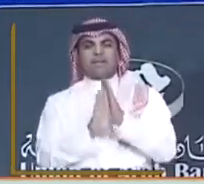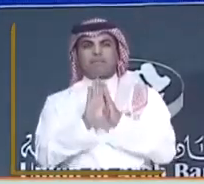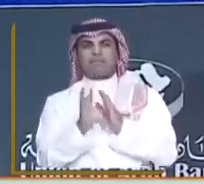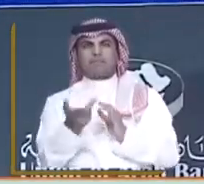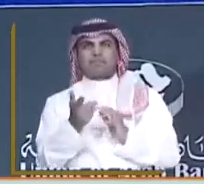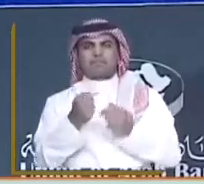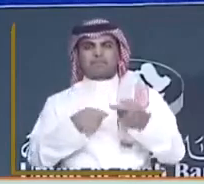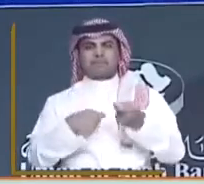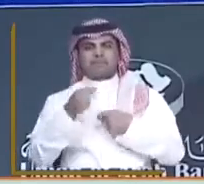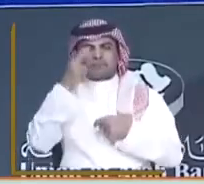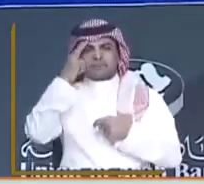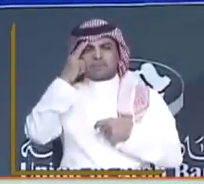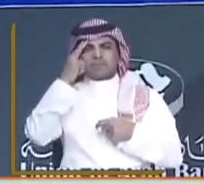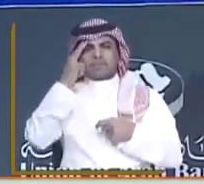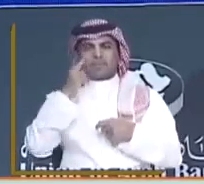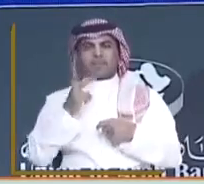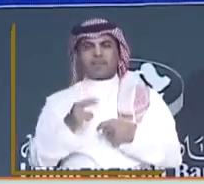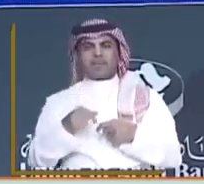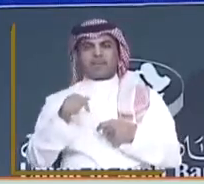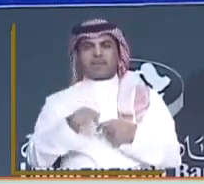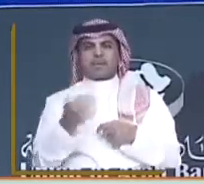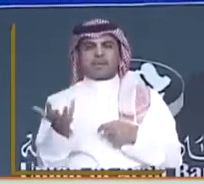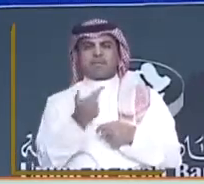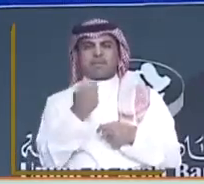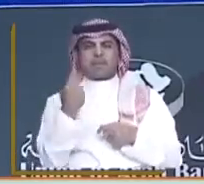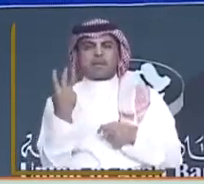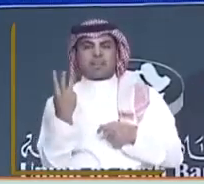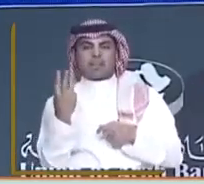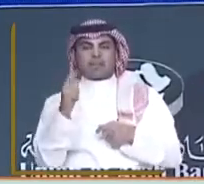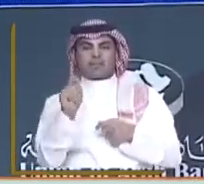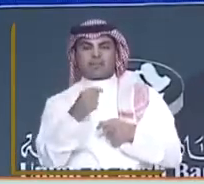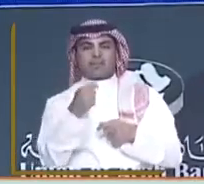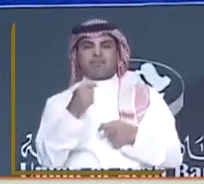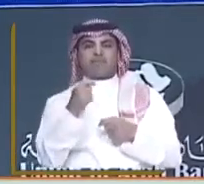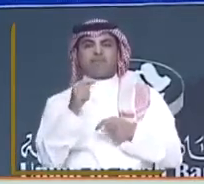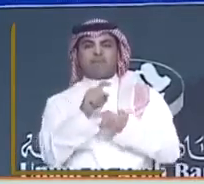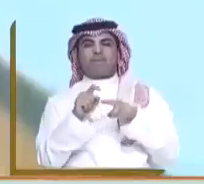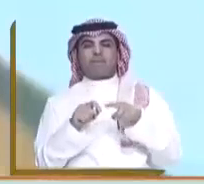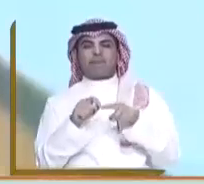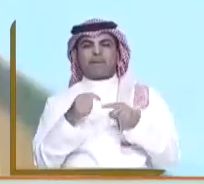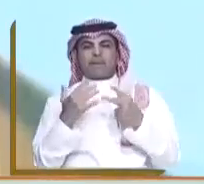نمو الاقتصاد العالمي الذي بلغ ثلاثه ونصف في المئه